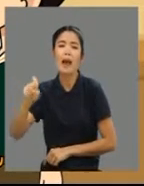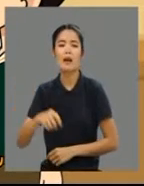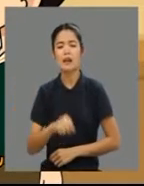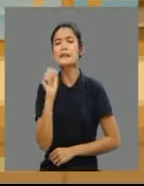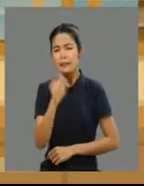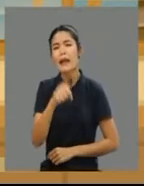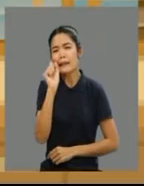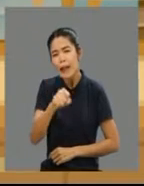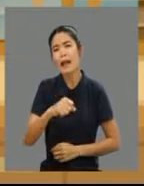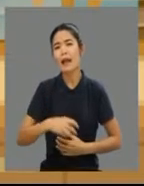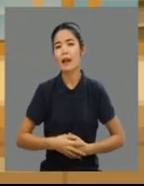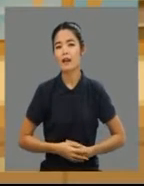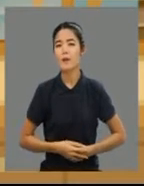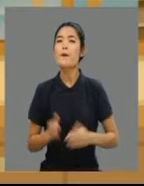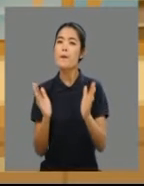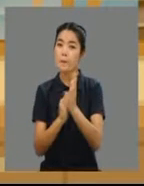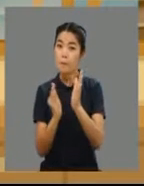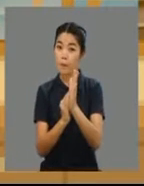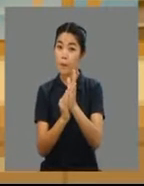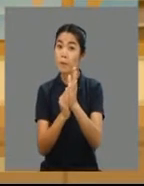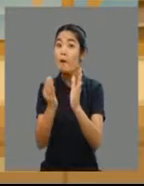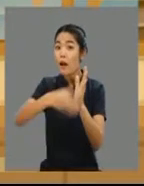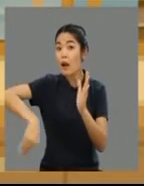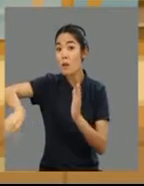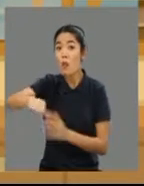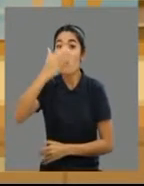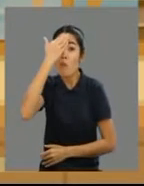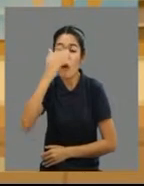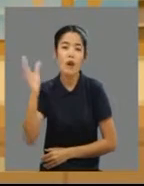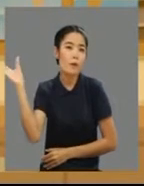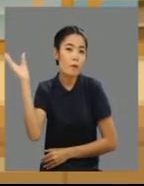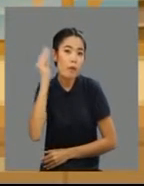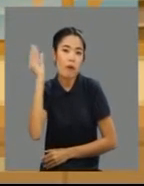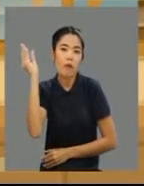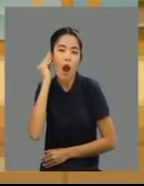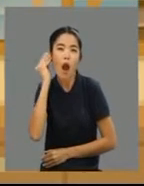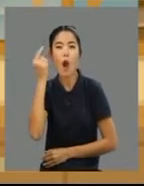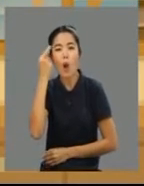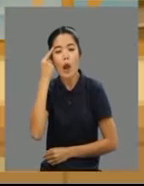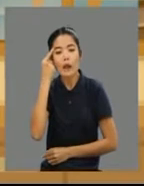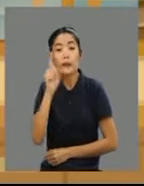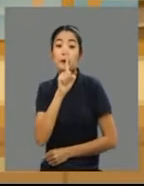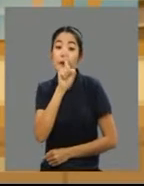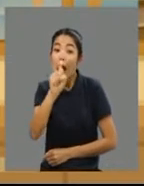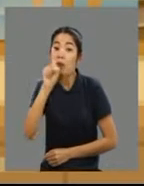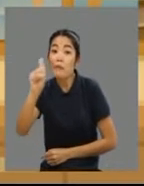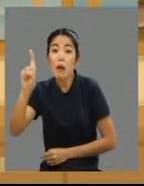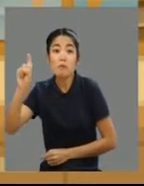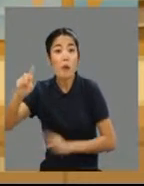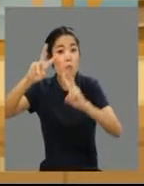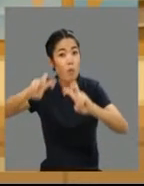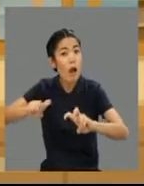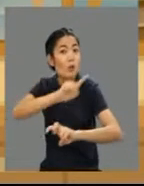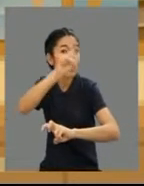สิ ครูขอชมเชยพวกเธอนะที่พอได้ฟังเรื่องอะไรมาแล้วก็รู้จักไปลองค้นหาคำตอบ